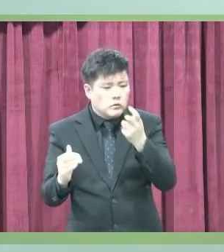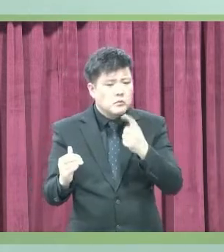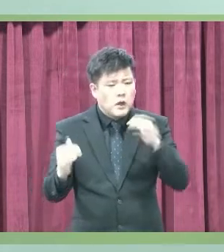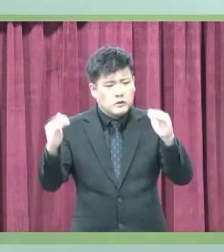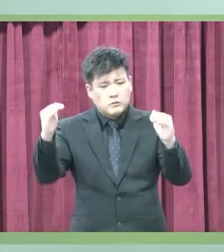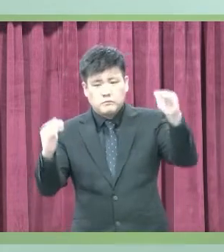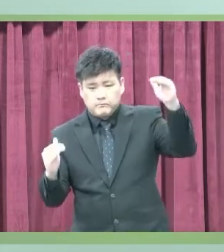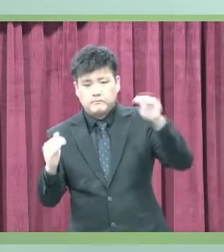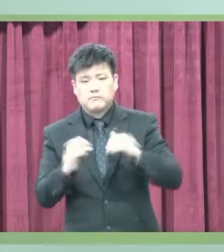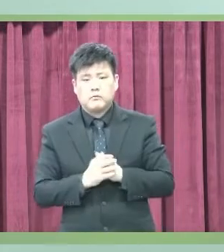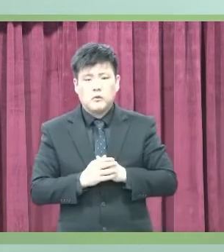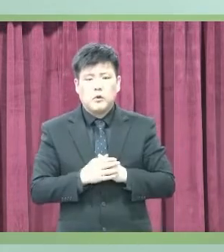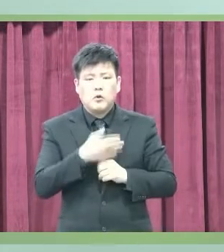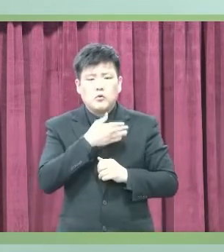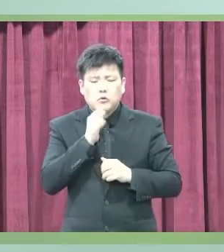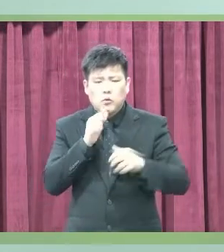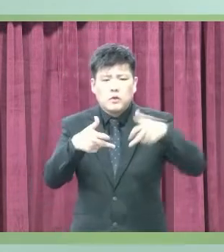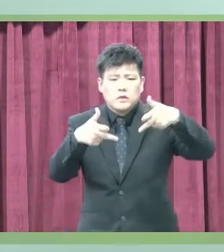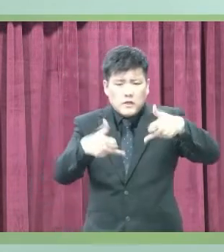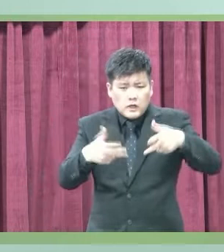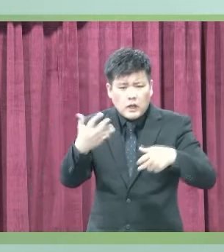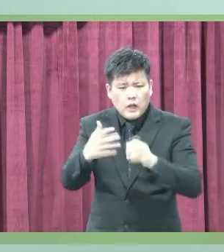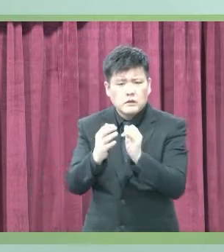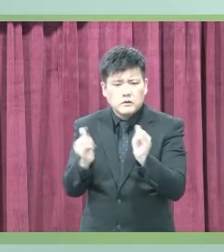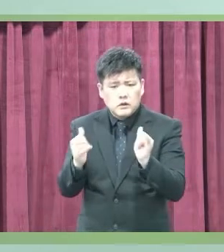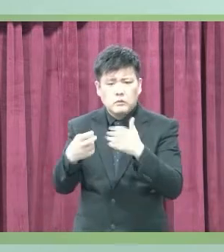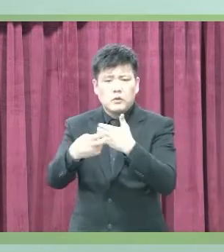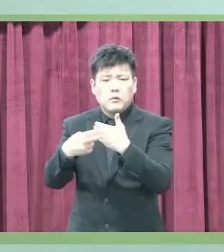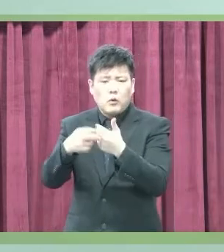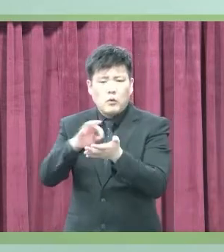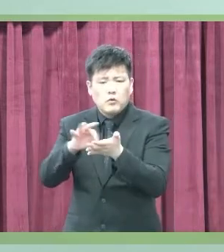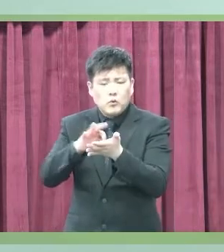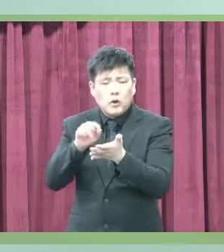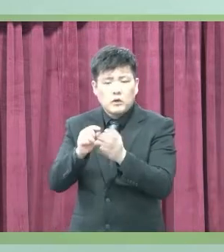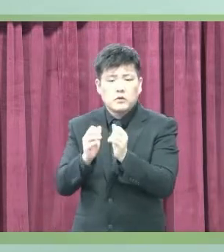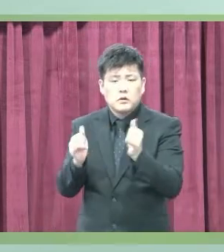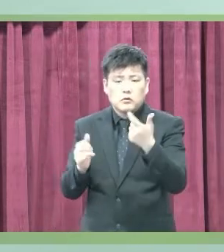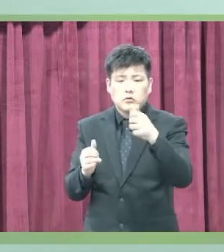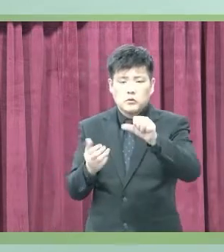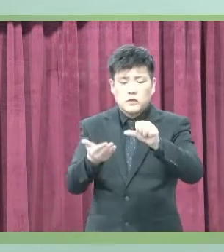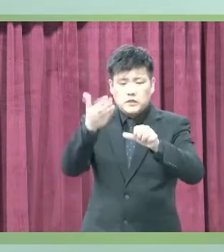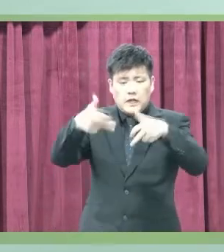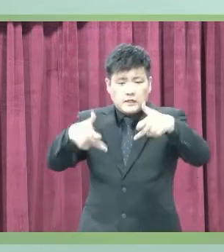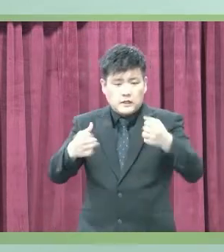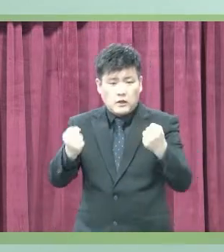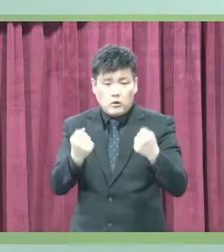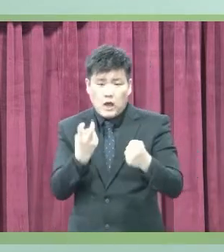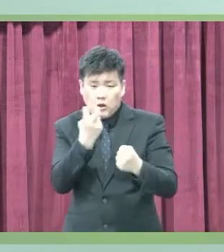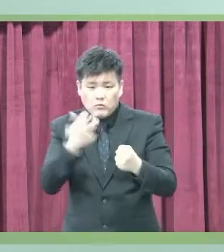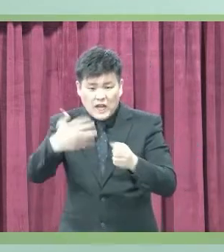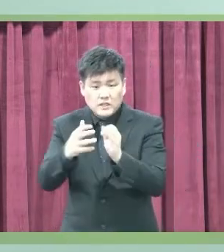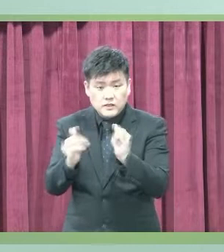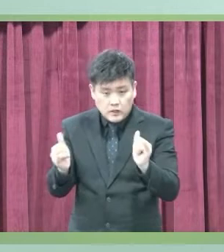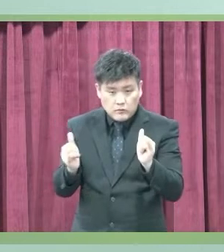고령 장애인 건강검진 수검자 및 미수검자의 의료이용 현황입니다. 65세 이상 장애인 건강검진 미수검자의